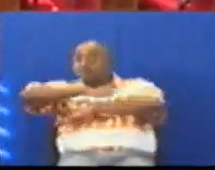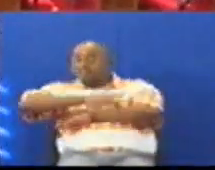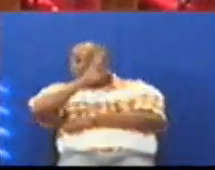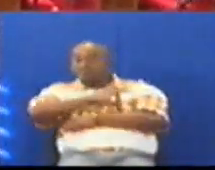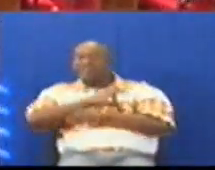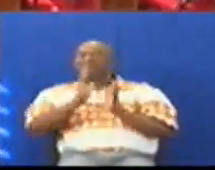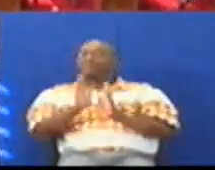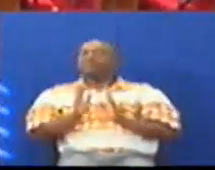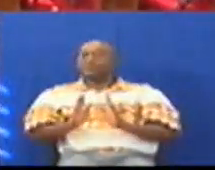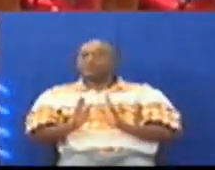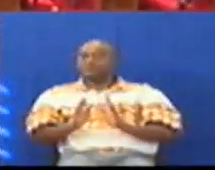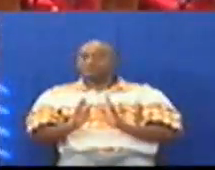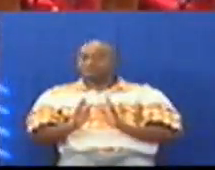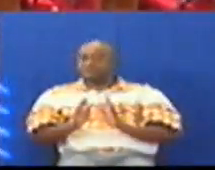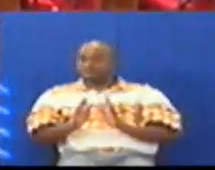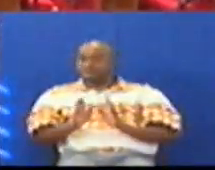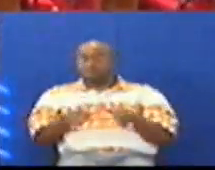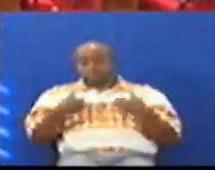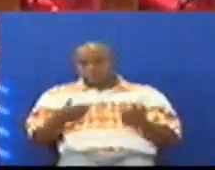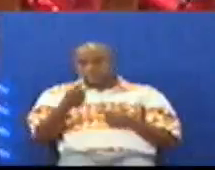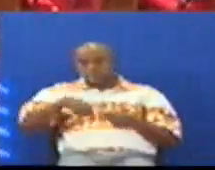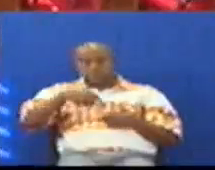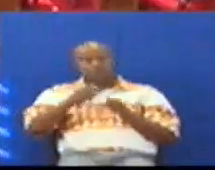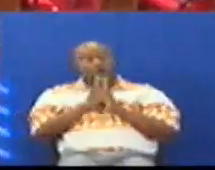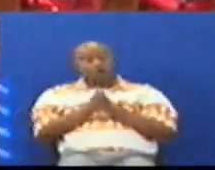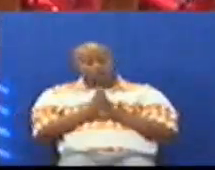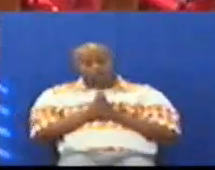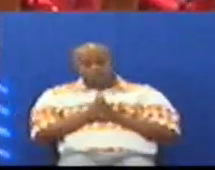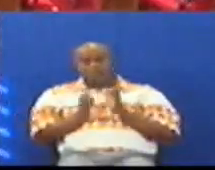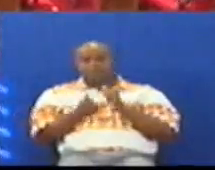ule. Hakuna kitu chochote. Kwa hiyo tuombe sasa hivi vitu viwili.